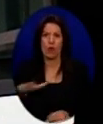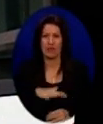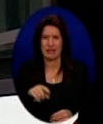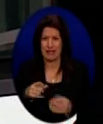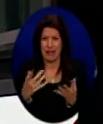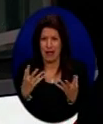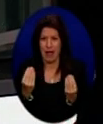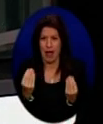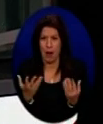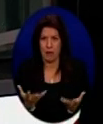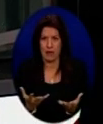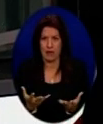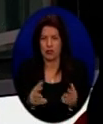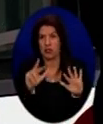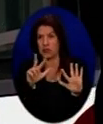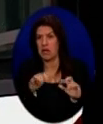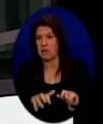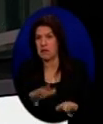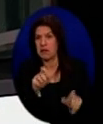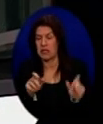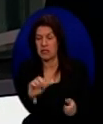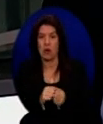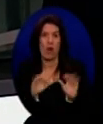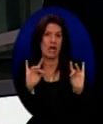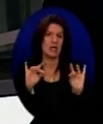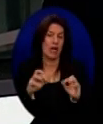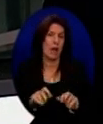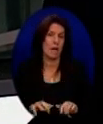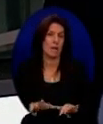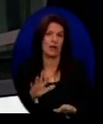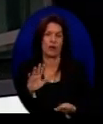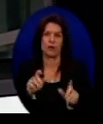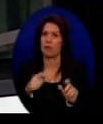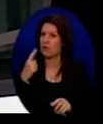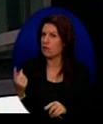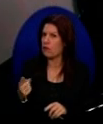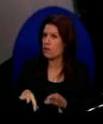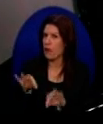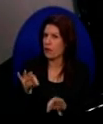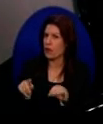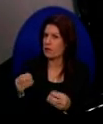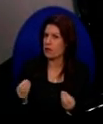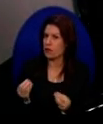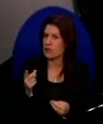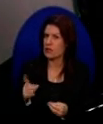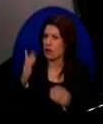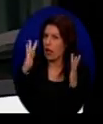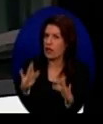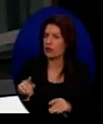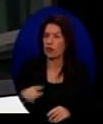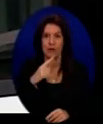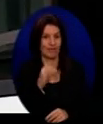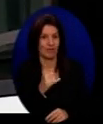8 מיליון איש, אולי 10 מיליון איש, לא, אף אחד לא יודע. אלקטורט זה, משמעותי מאוד שצריך להתחשב. דרך אגב, אם ראית